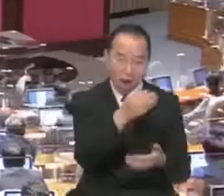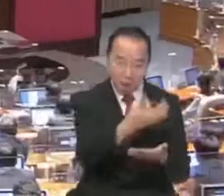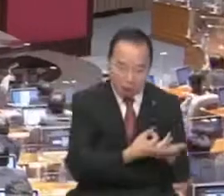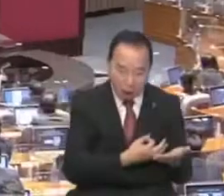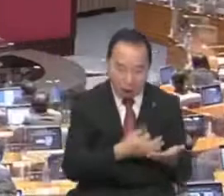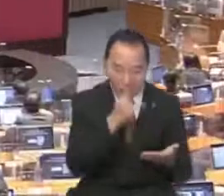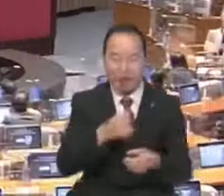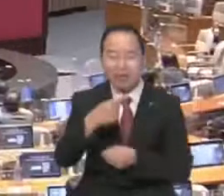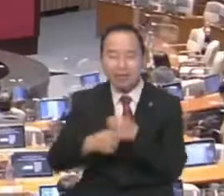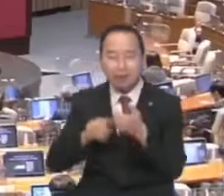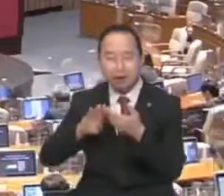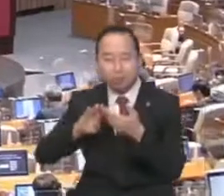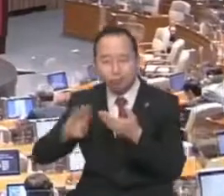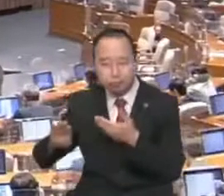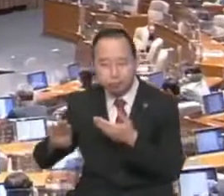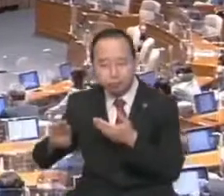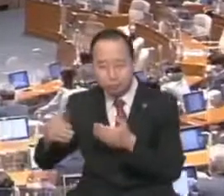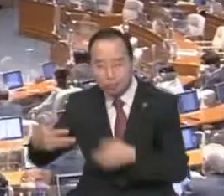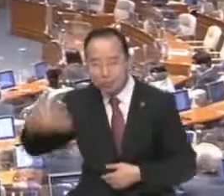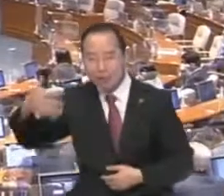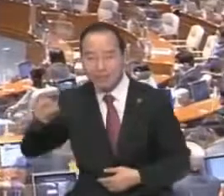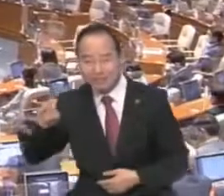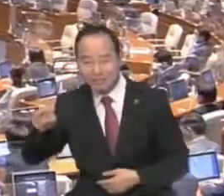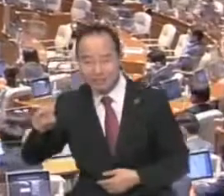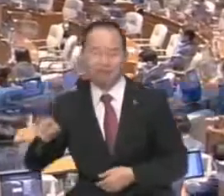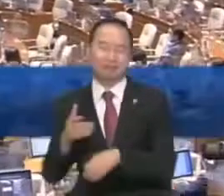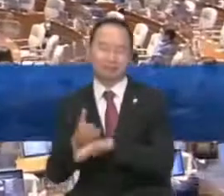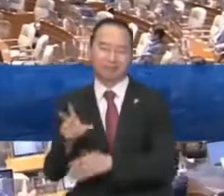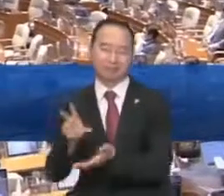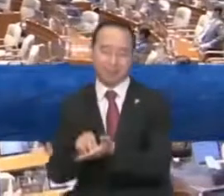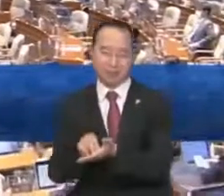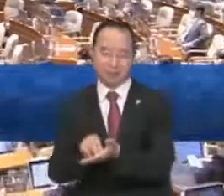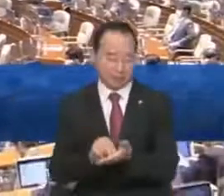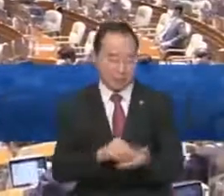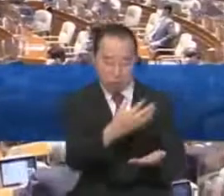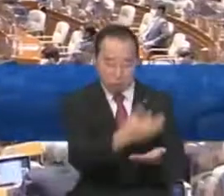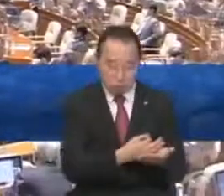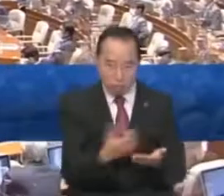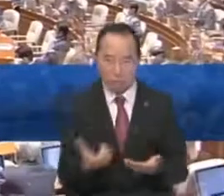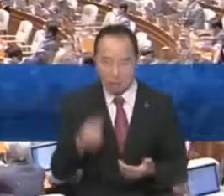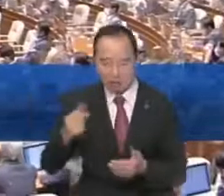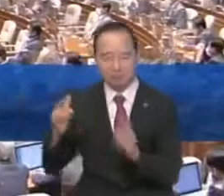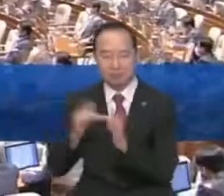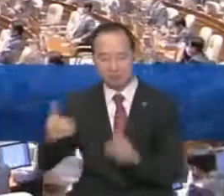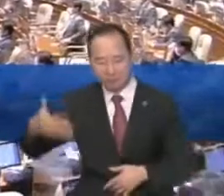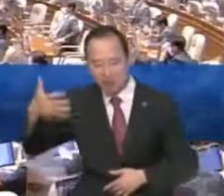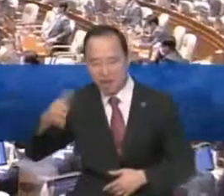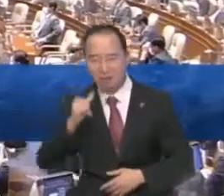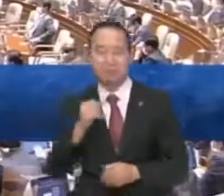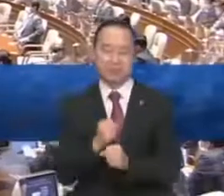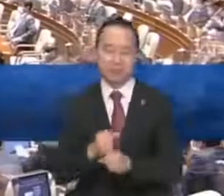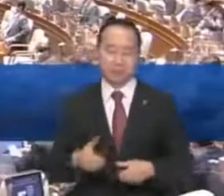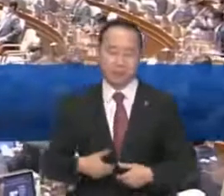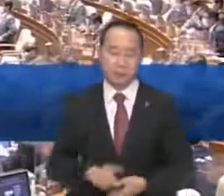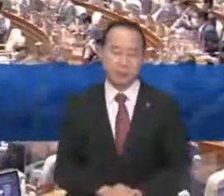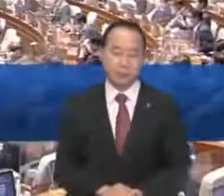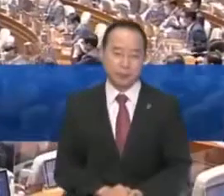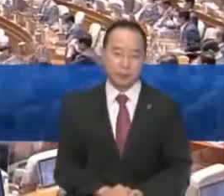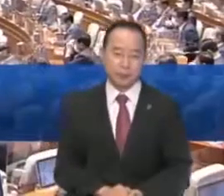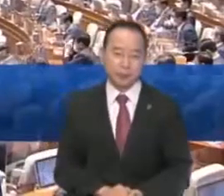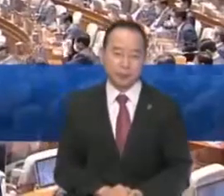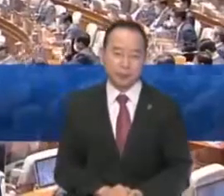최근 국민의힘이 정강을 개정하면서 기본소득을 포함한 것은 전향적입니다. 무엇보다 보수정당이 우리